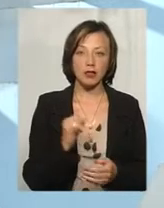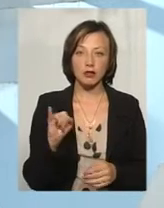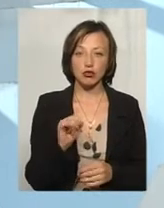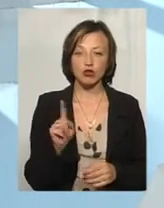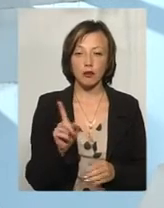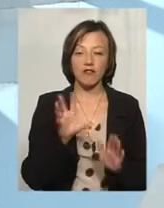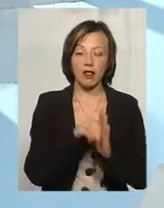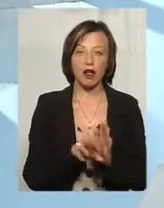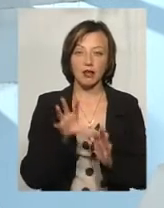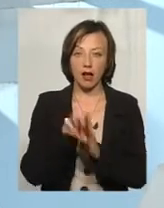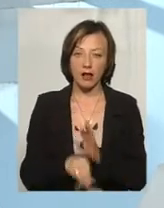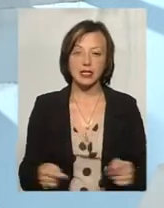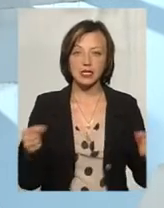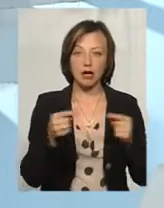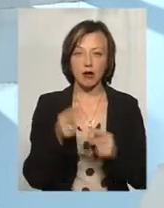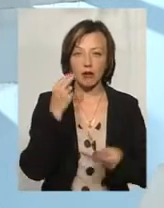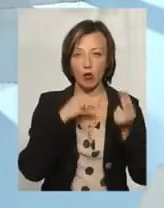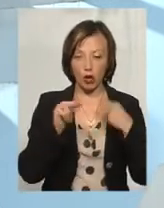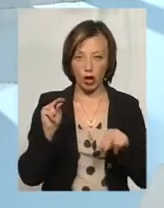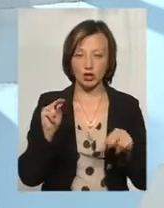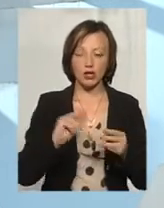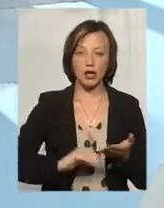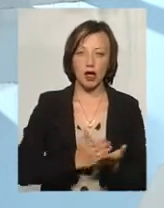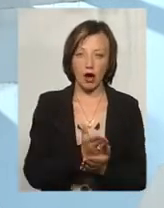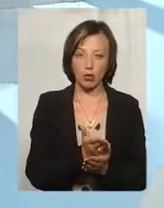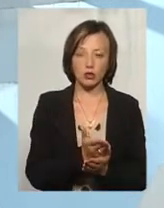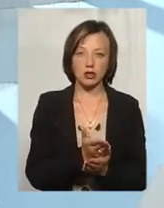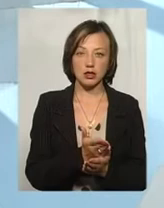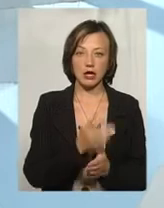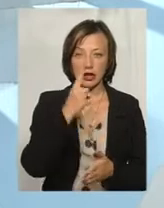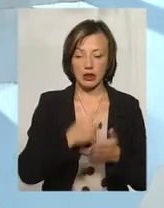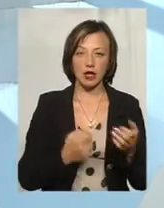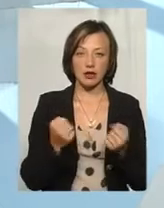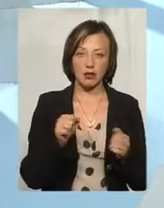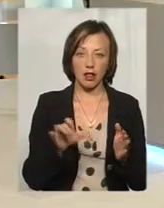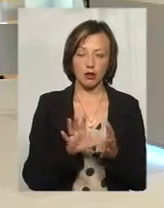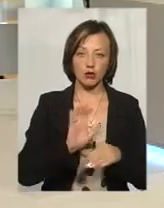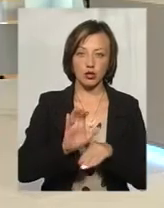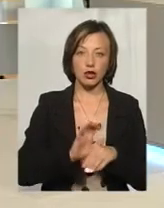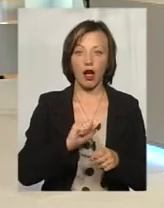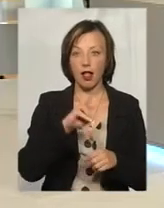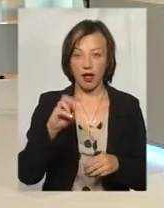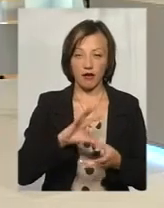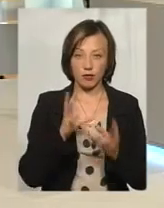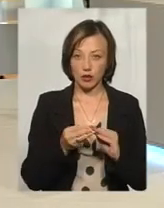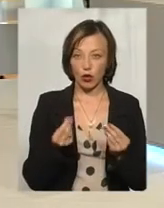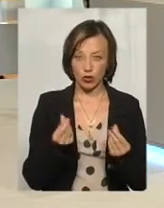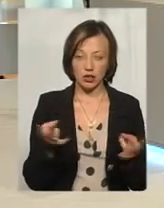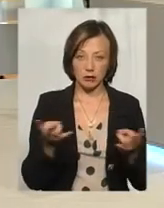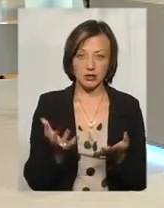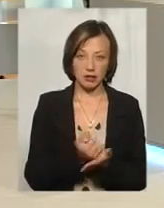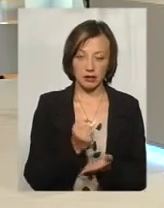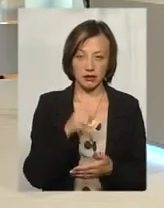щоб вони вкладались саме в покращення якості і надійності електропостачання. Але, в принципі, ці кошти ще потрібно